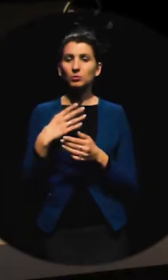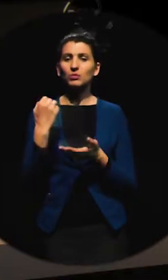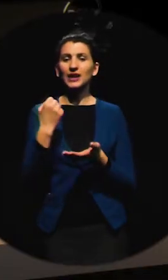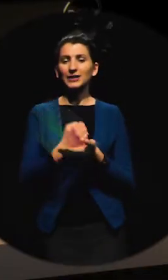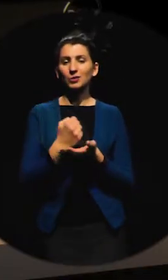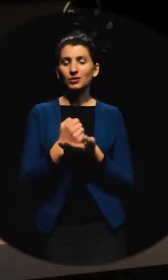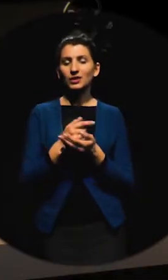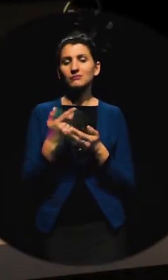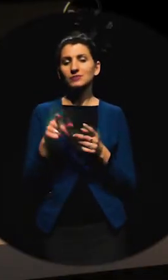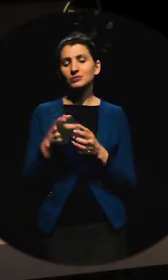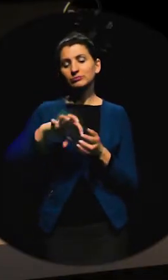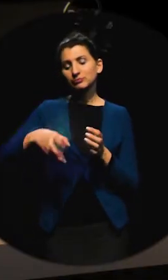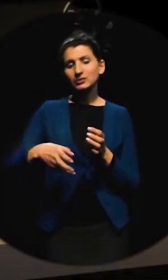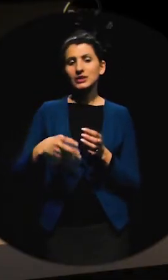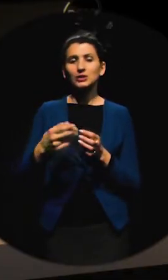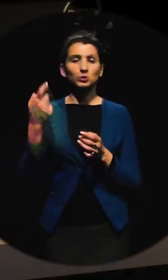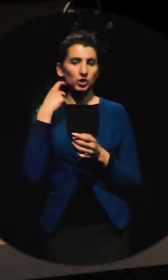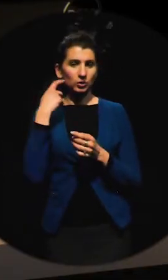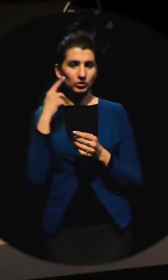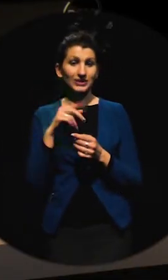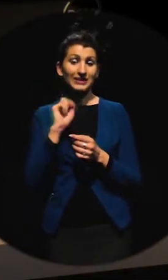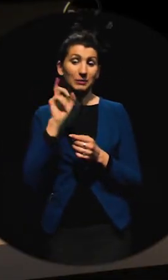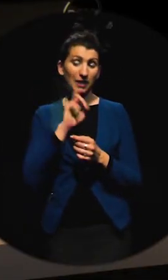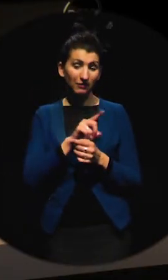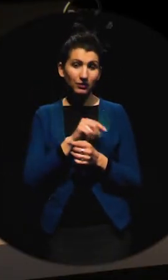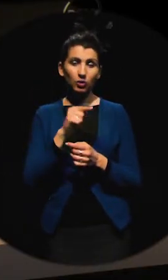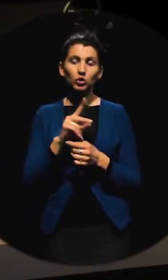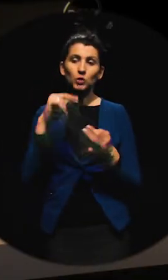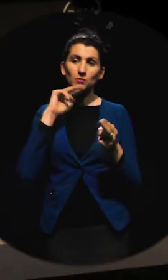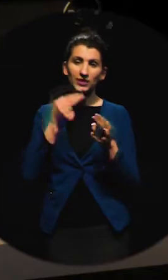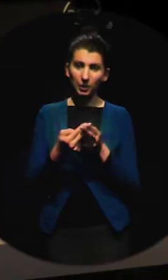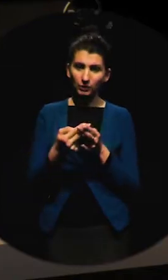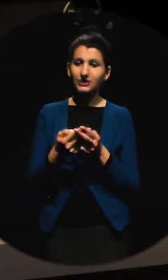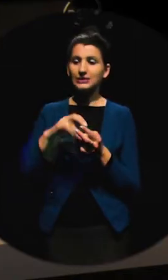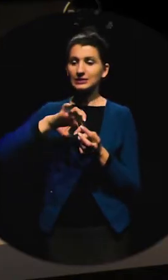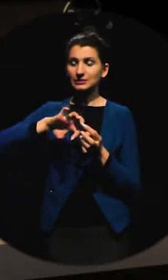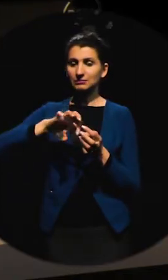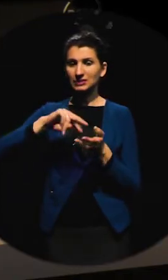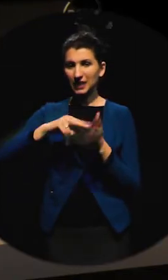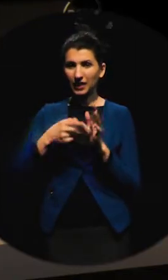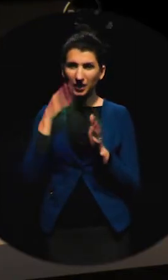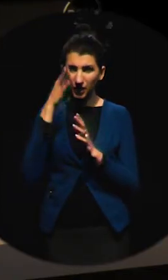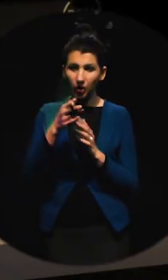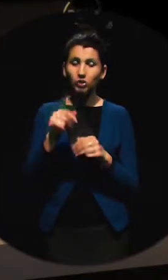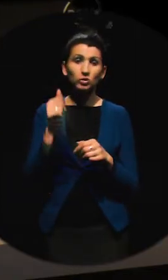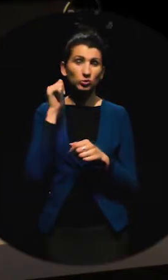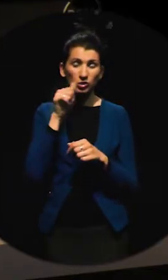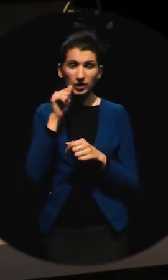słyszalności. To znaczy, że tak naprawdę odpowiadając na te strategie, oni z dnia na dzień